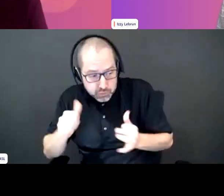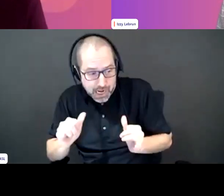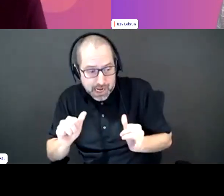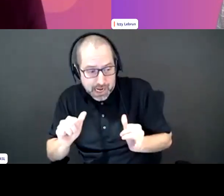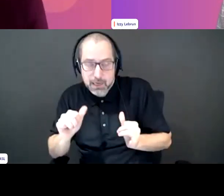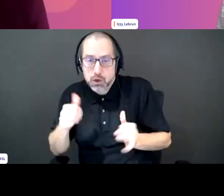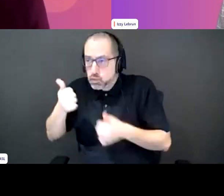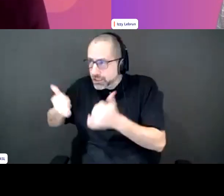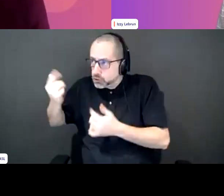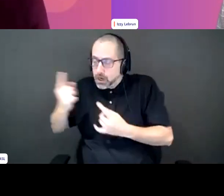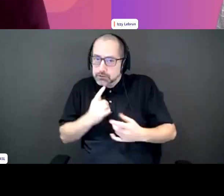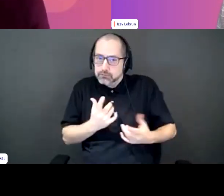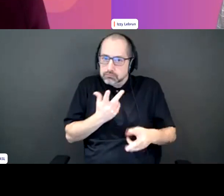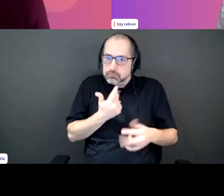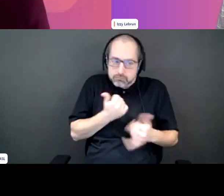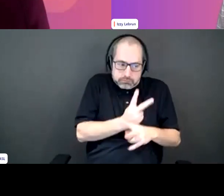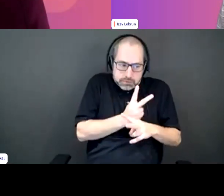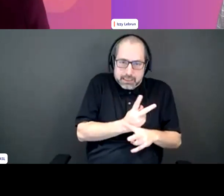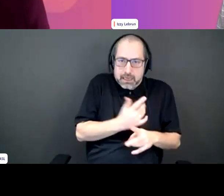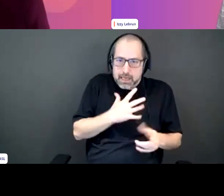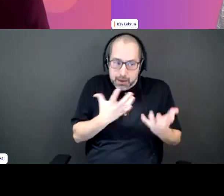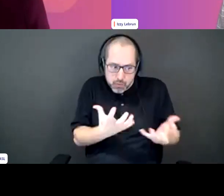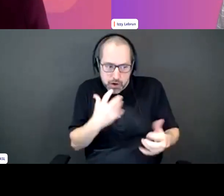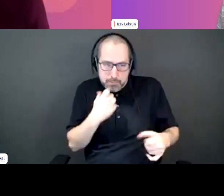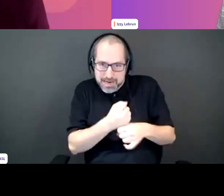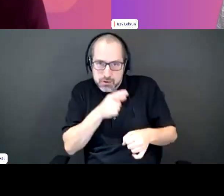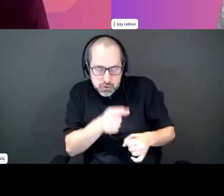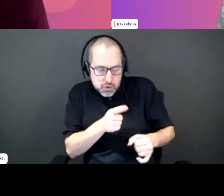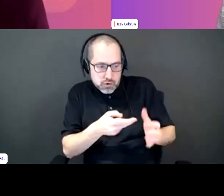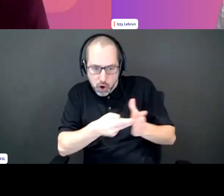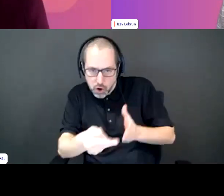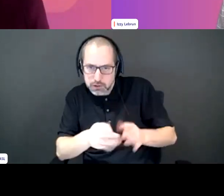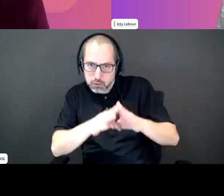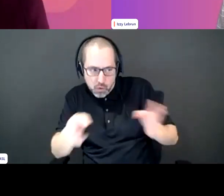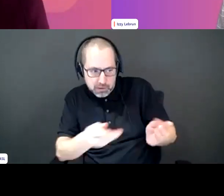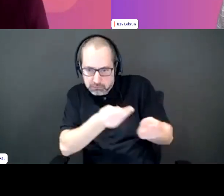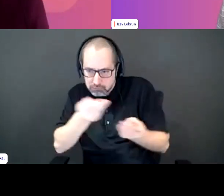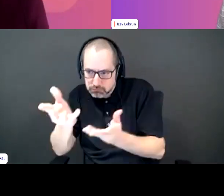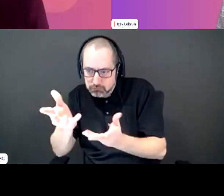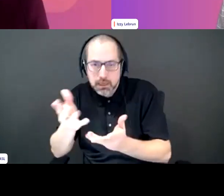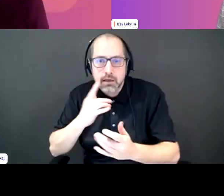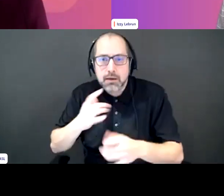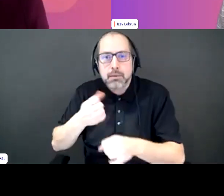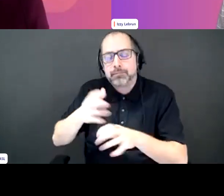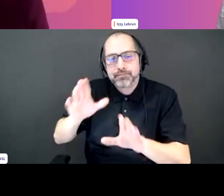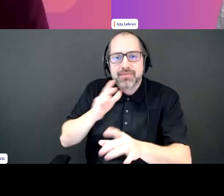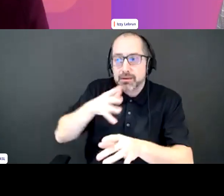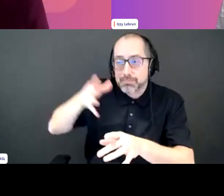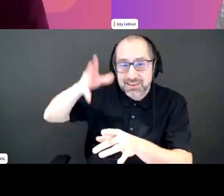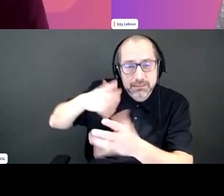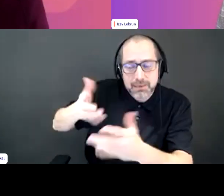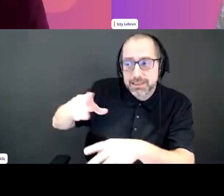souhaits des enfants mon conseil selon la volonté de l'Entente c'est toujours avoir une certaine partie pour le présenter